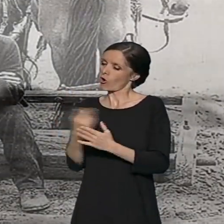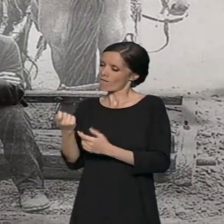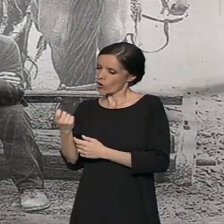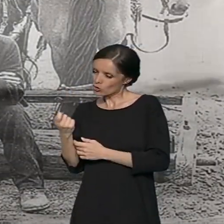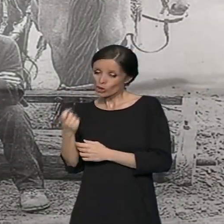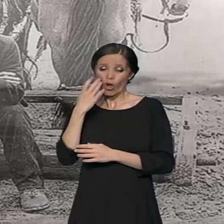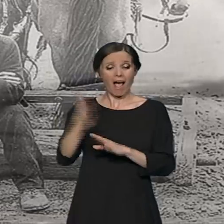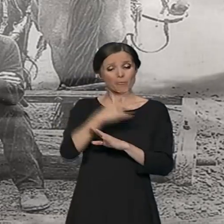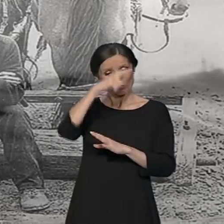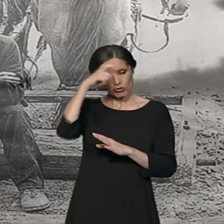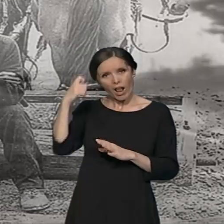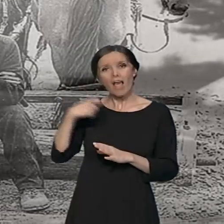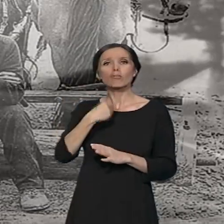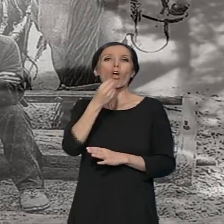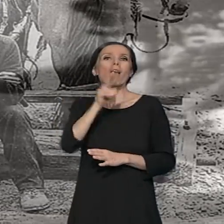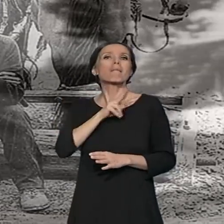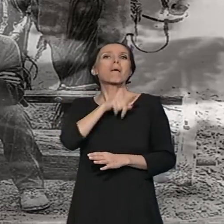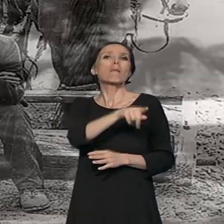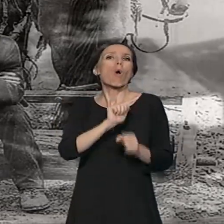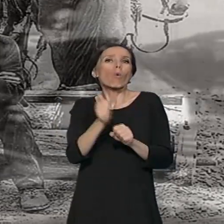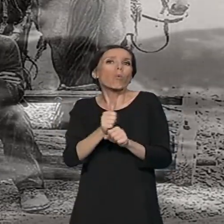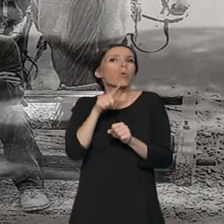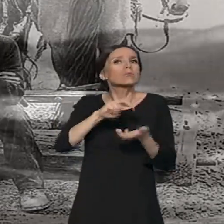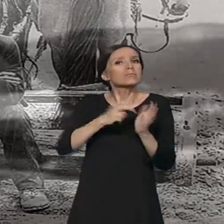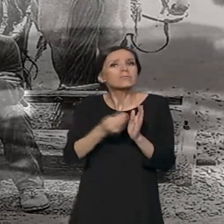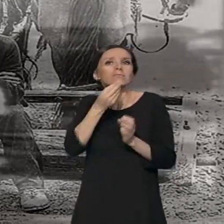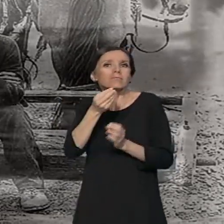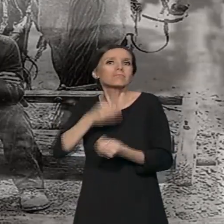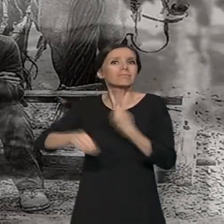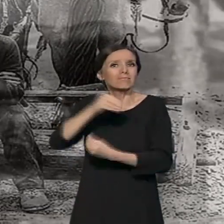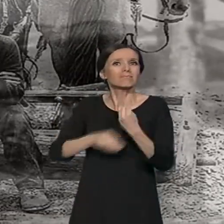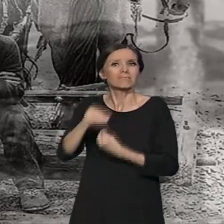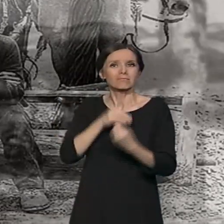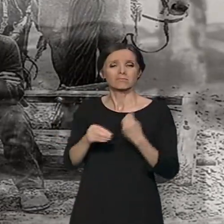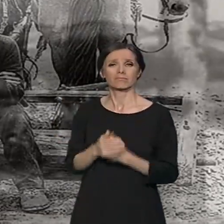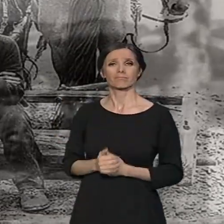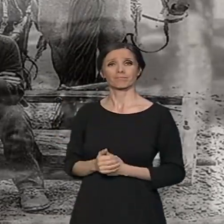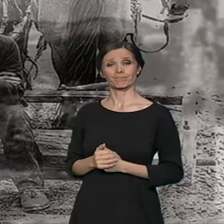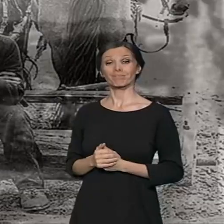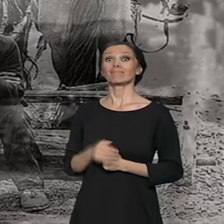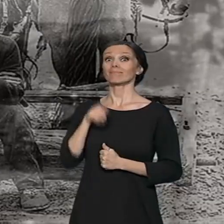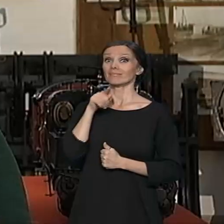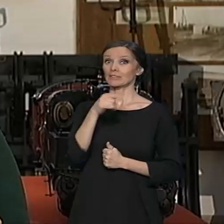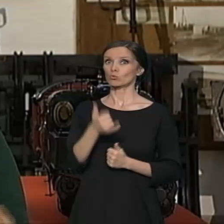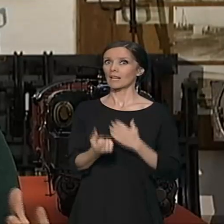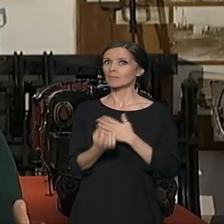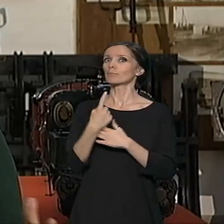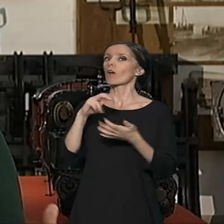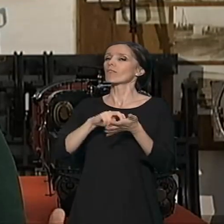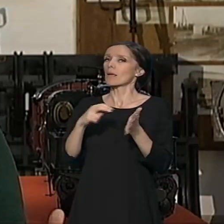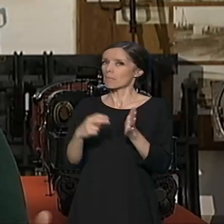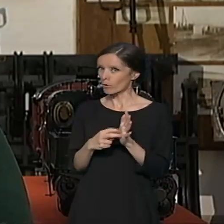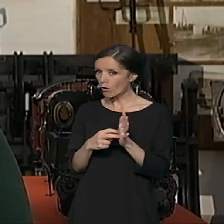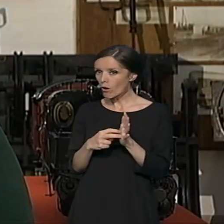I tu sad nastaje problem koji je možda mogao